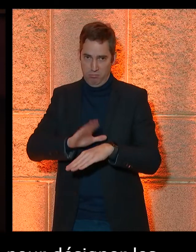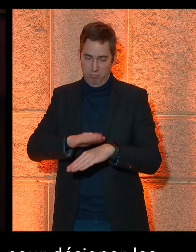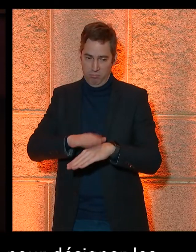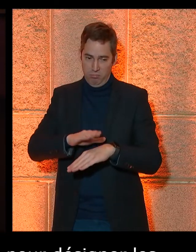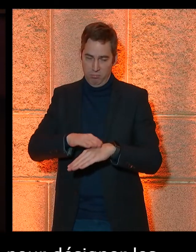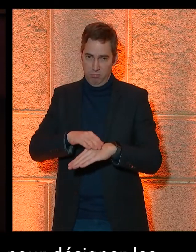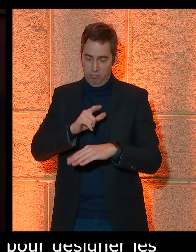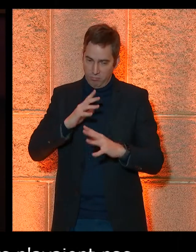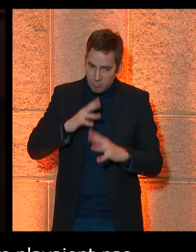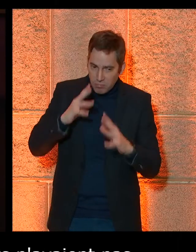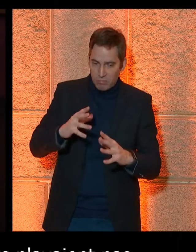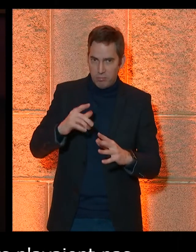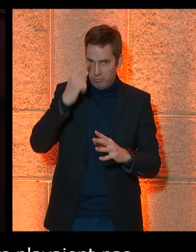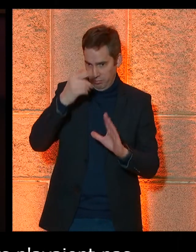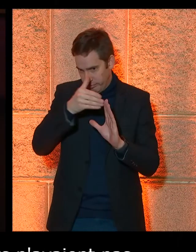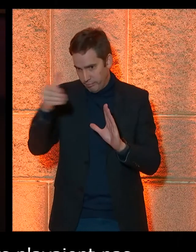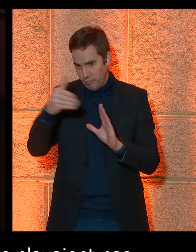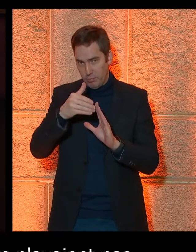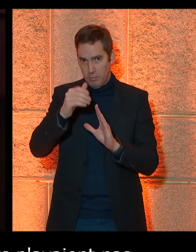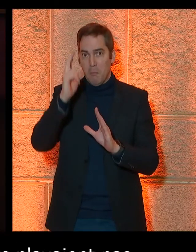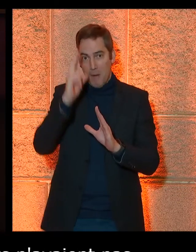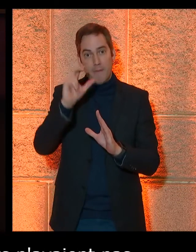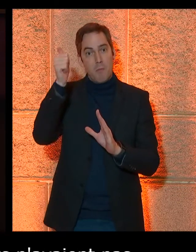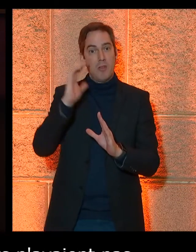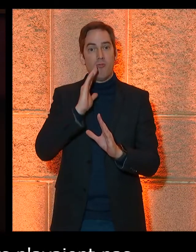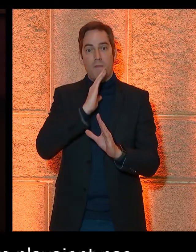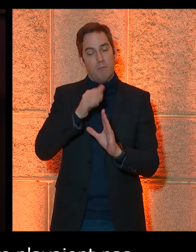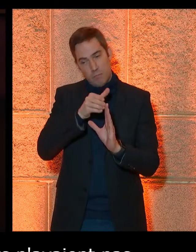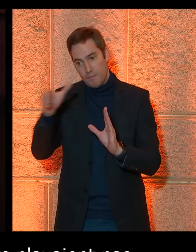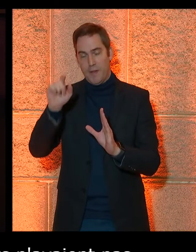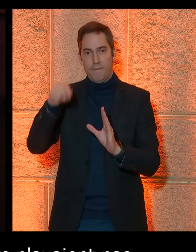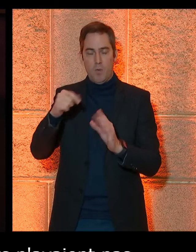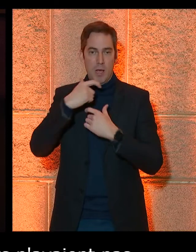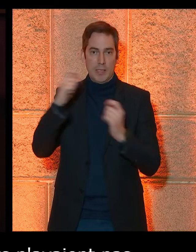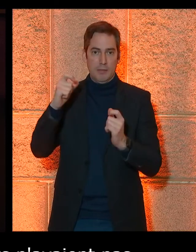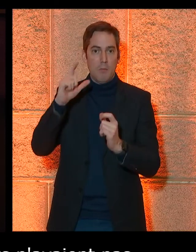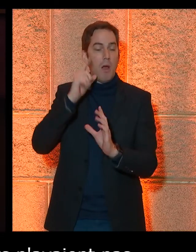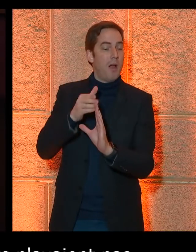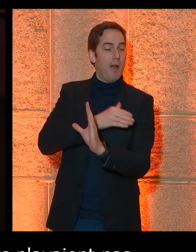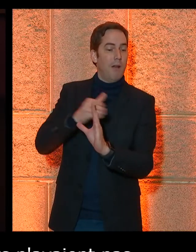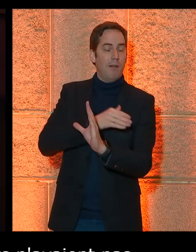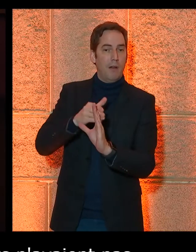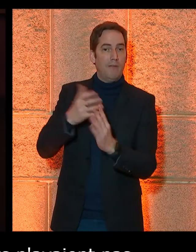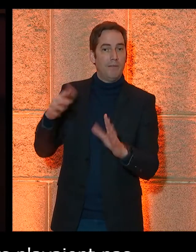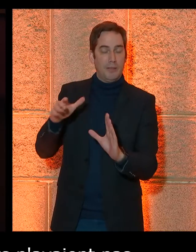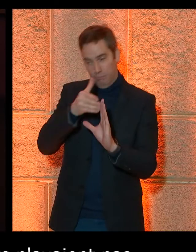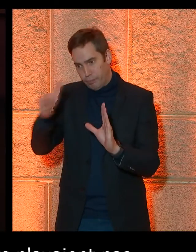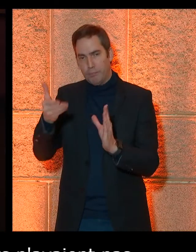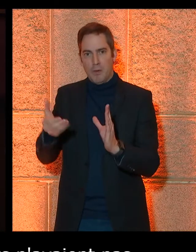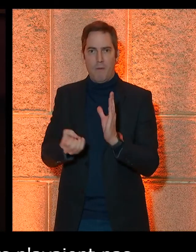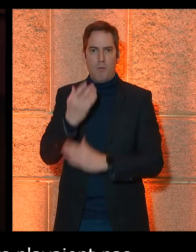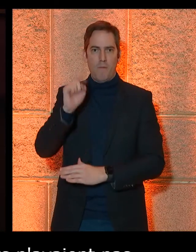d'eux leurs intentions pour la période qui s'est ouverte au 1er janvier, de façon à ce que ce défaut à l'époque ne se rencontre plus